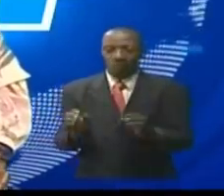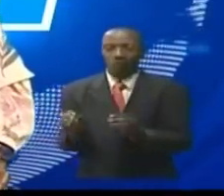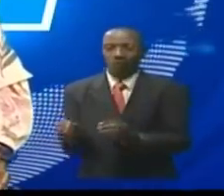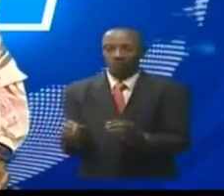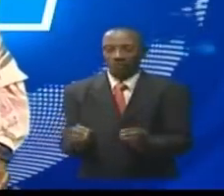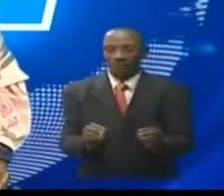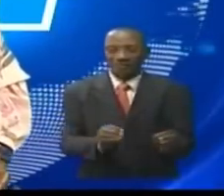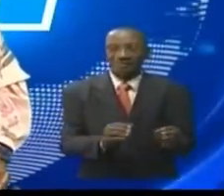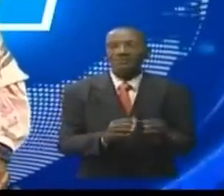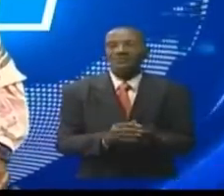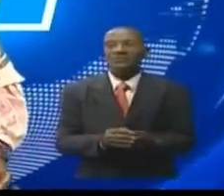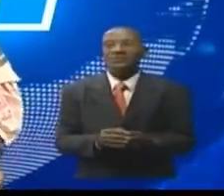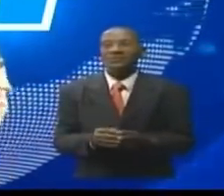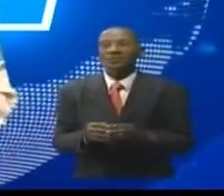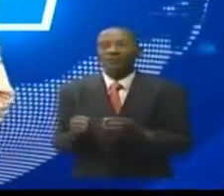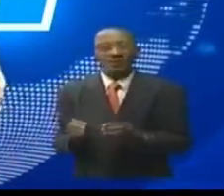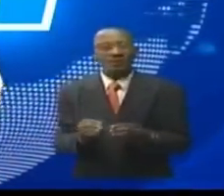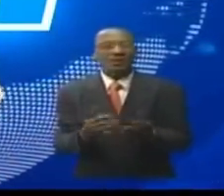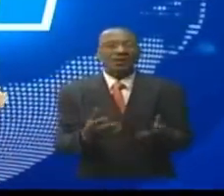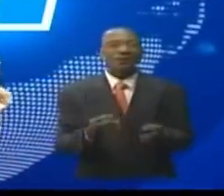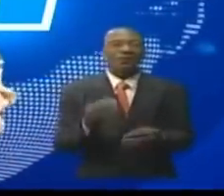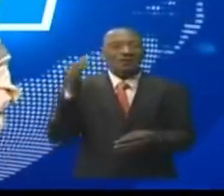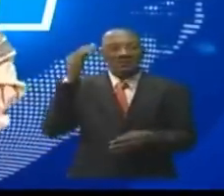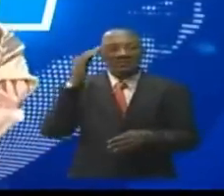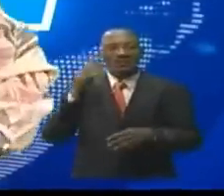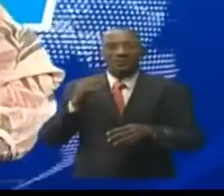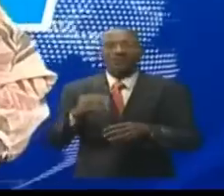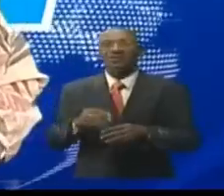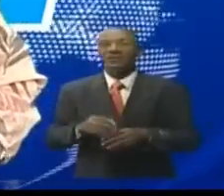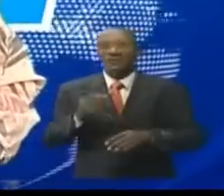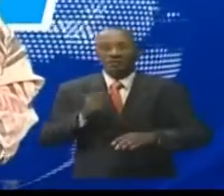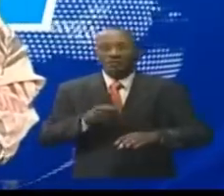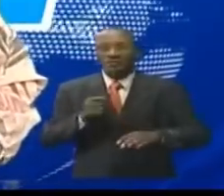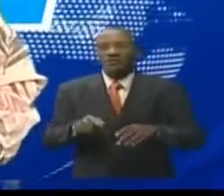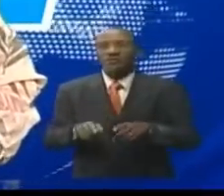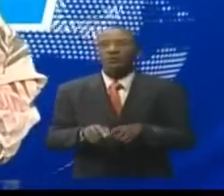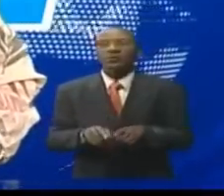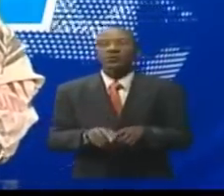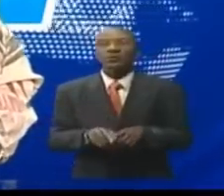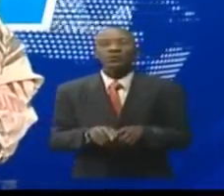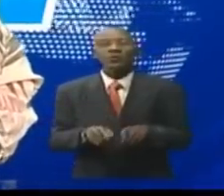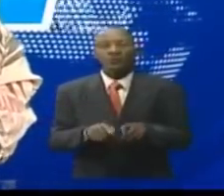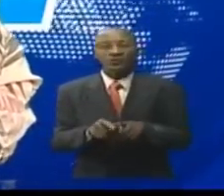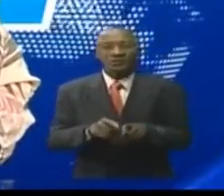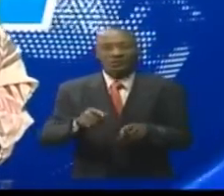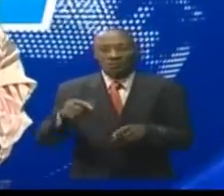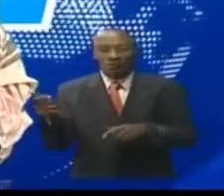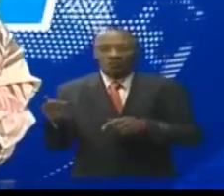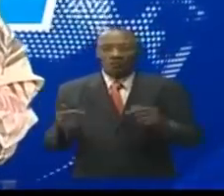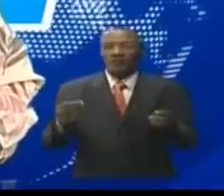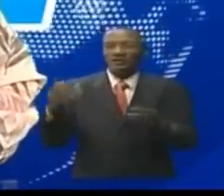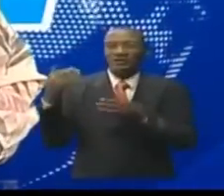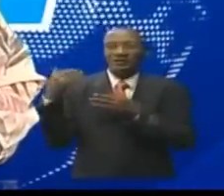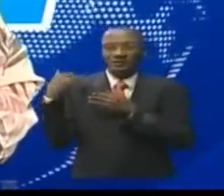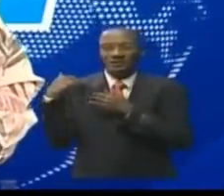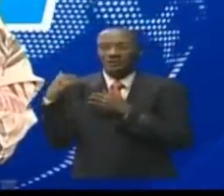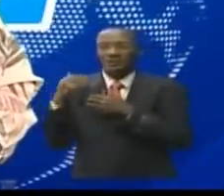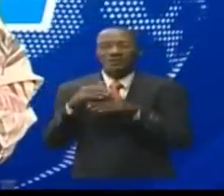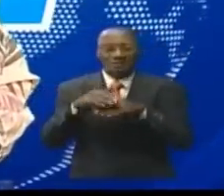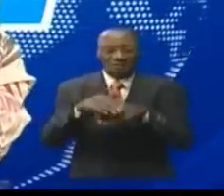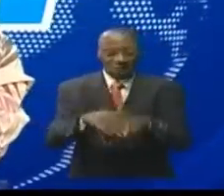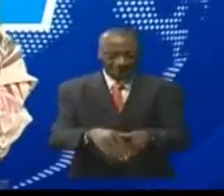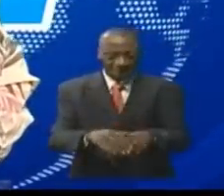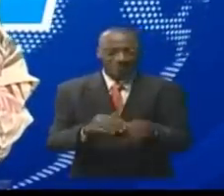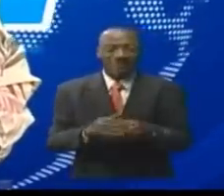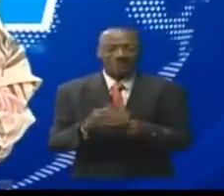ces assises figurent le ministre de l'Industrie, Paluku, et le directeur de cabinet adjoint du chef de l'État, André Ouamesso. Christine Lenzo a